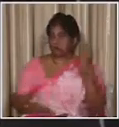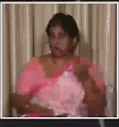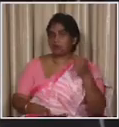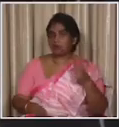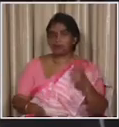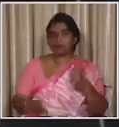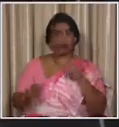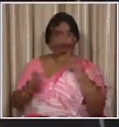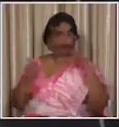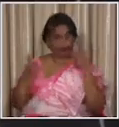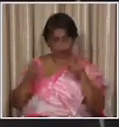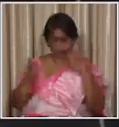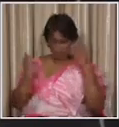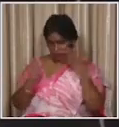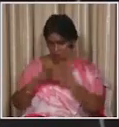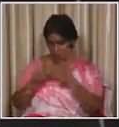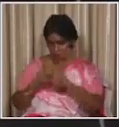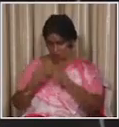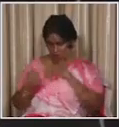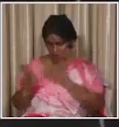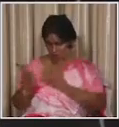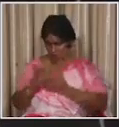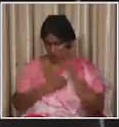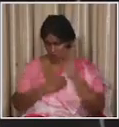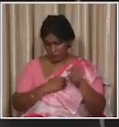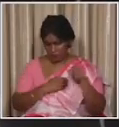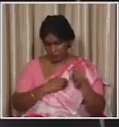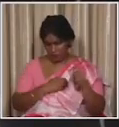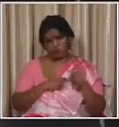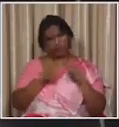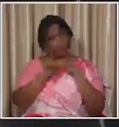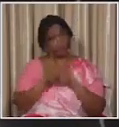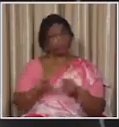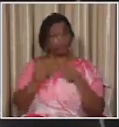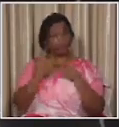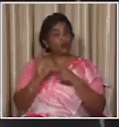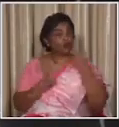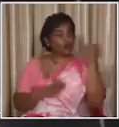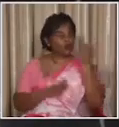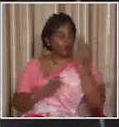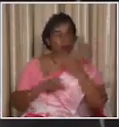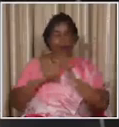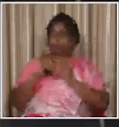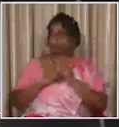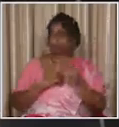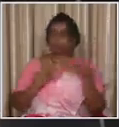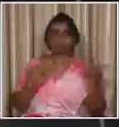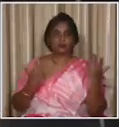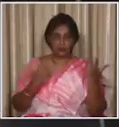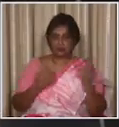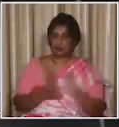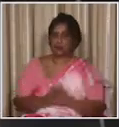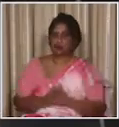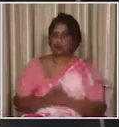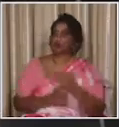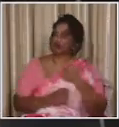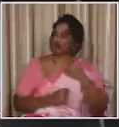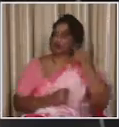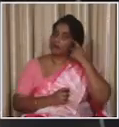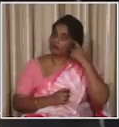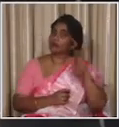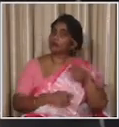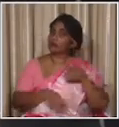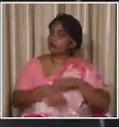මුදල් ගෙවලා මේ වාරණ නියෝග අරගෙන අපිට නඩු දානවා. හැබැයි මේකට උත්තර හොයන්න කටයුතු කරන්නේ නැහැ. මං